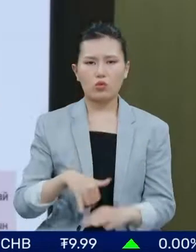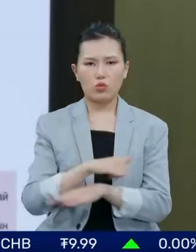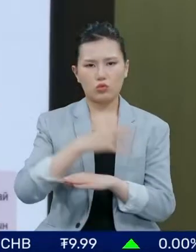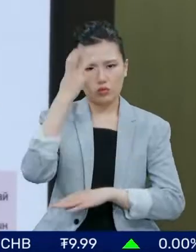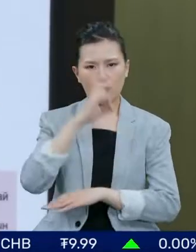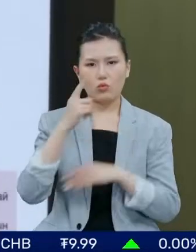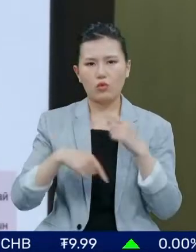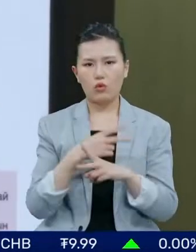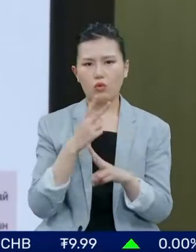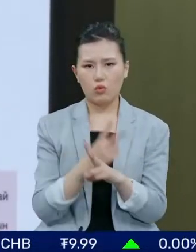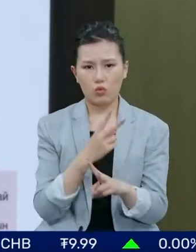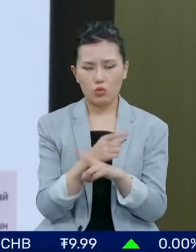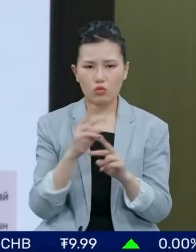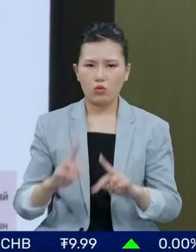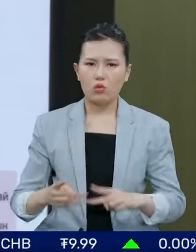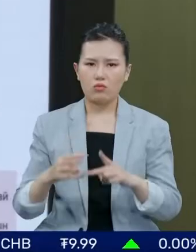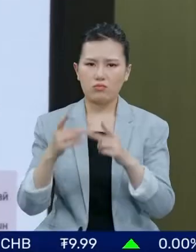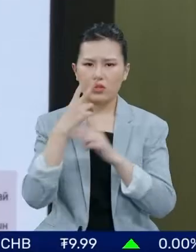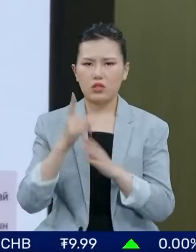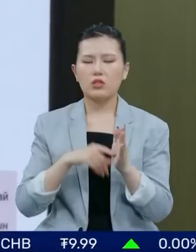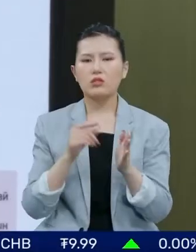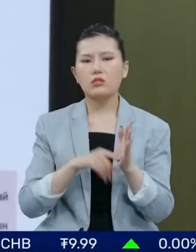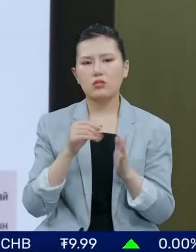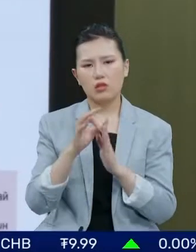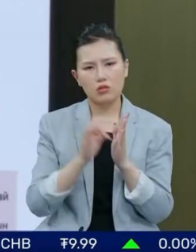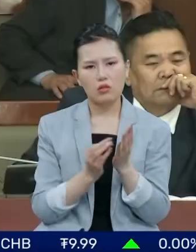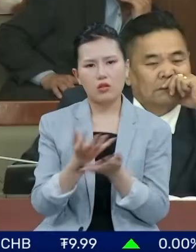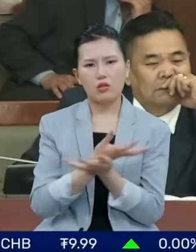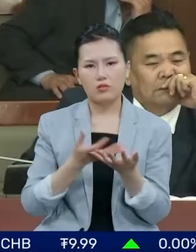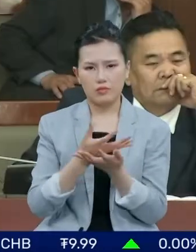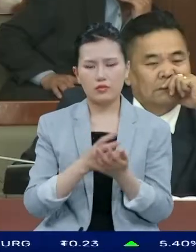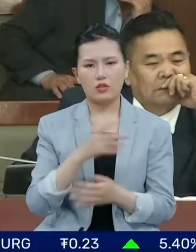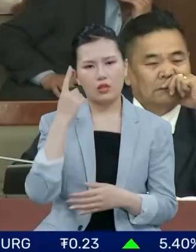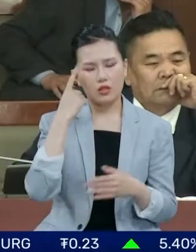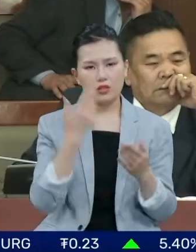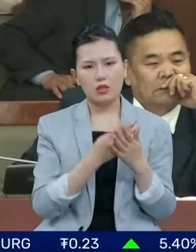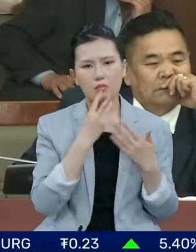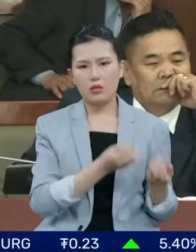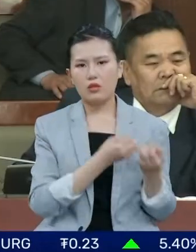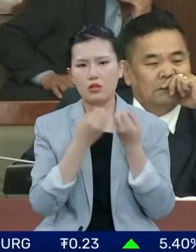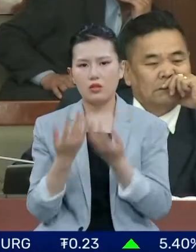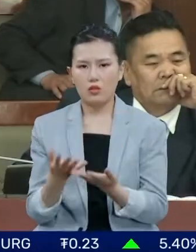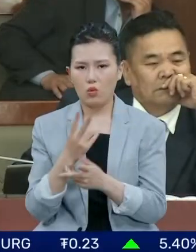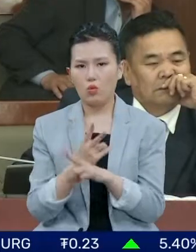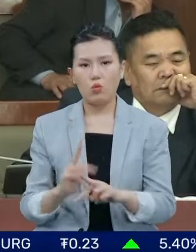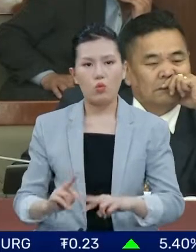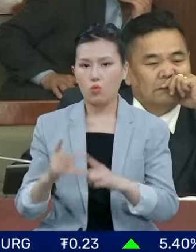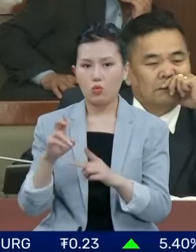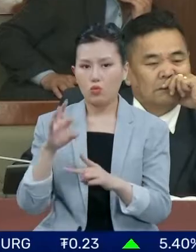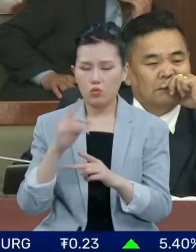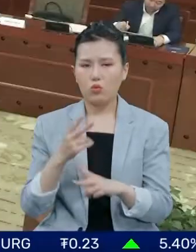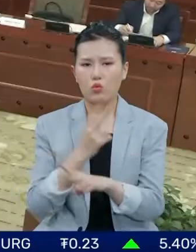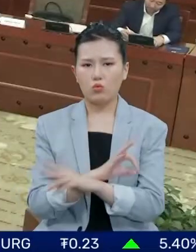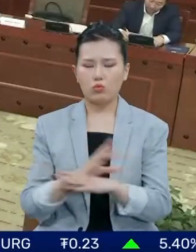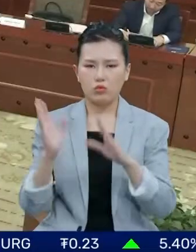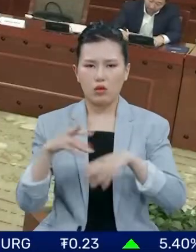шаардлага байгаа хэлцүүлгээр хөндөж байлаа. Хэр улс төрийн намуудын саналыг тусгаж хууль их шинжлэхгүй бол хуулийн төслийг эргүүлэн татах хэрэгтэй ч